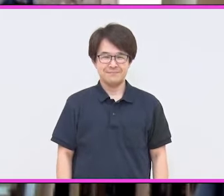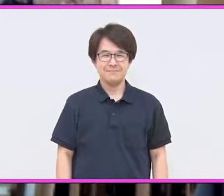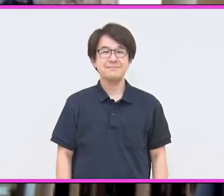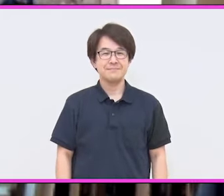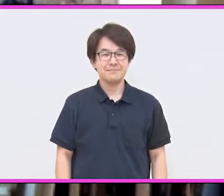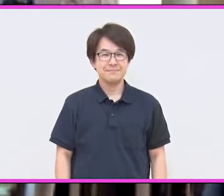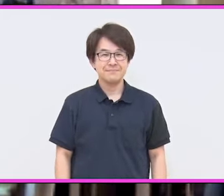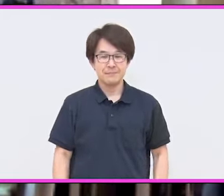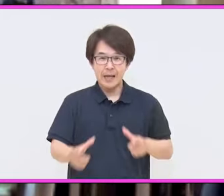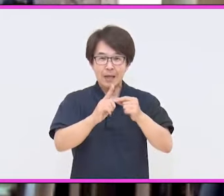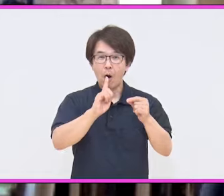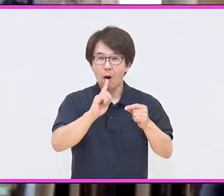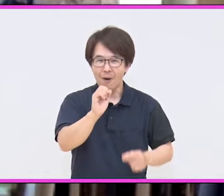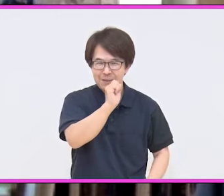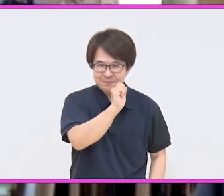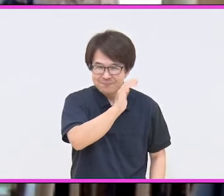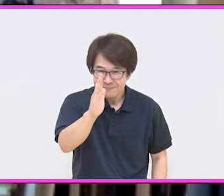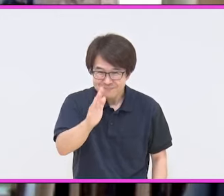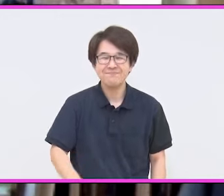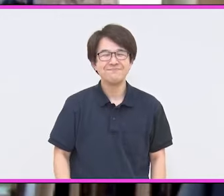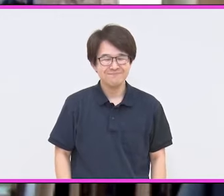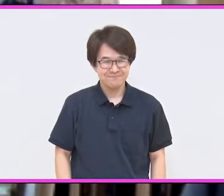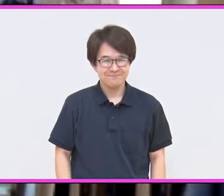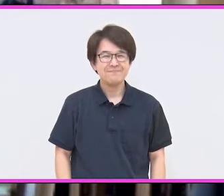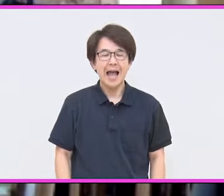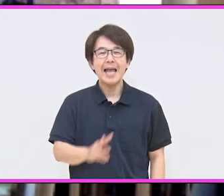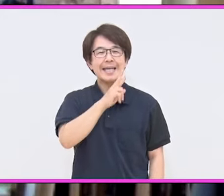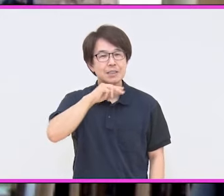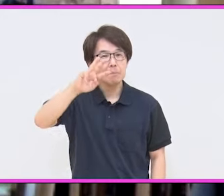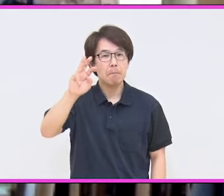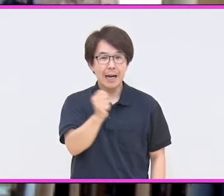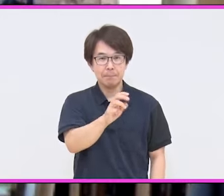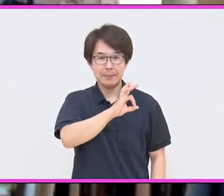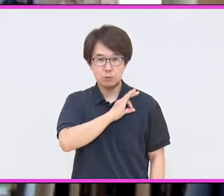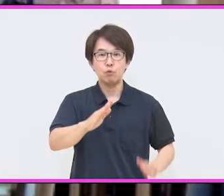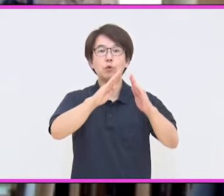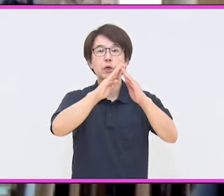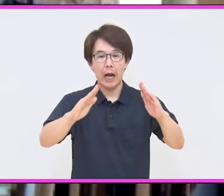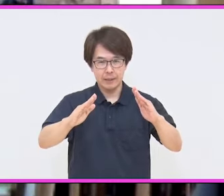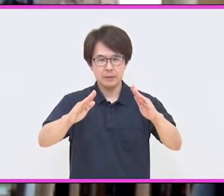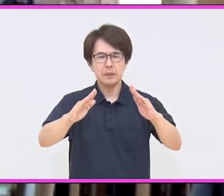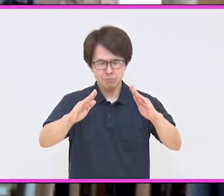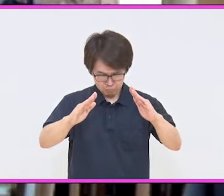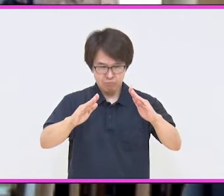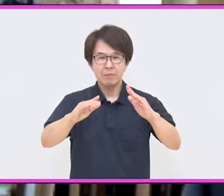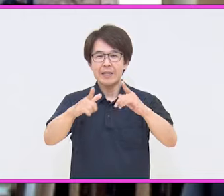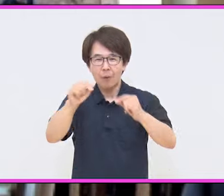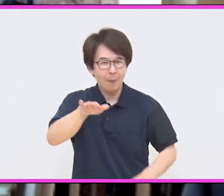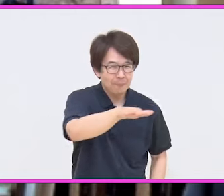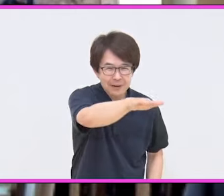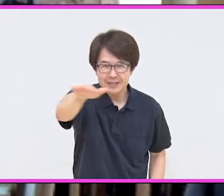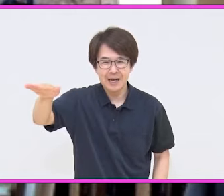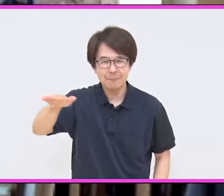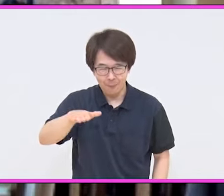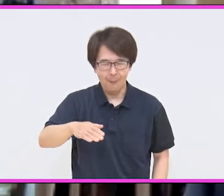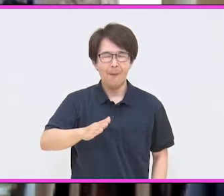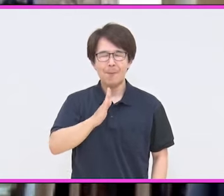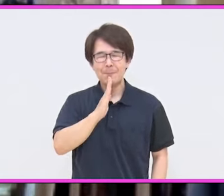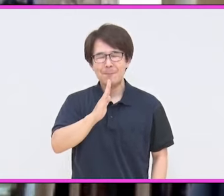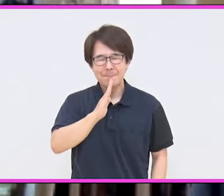よろしくお願いします。 It's a great pleasure to be with you, and we send our very best wishes from the British